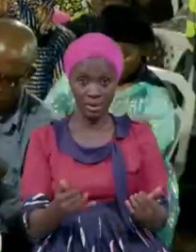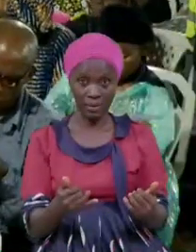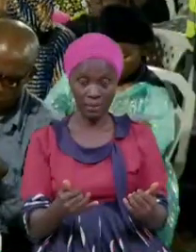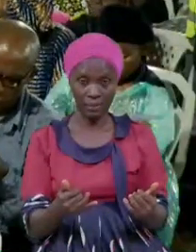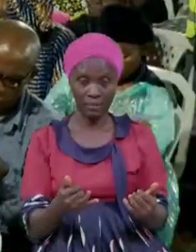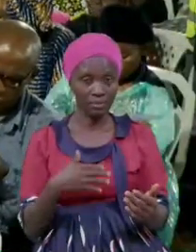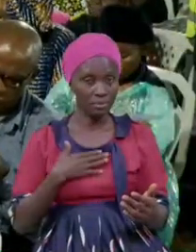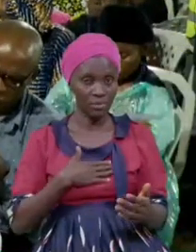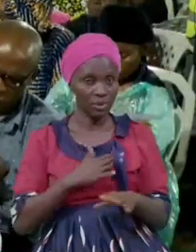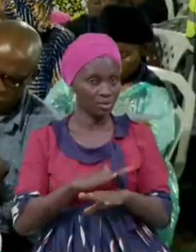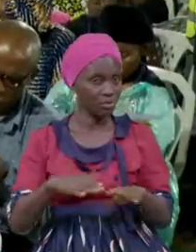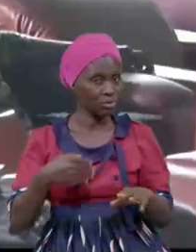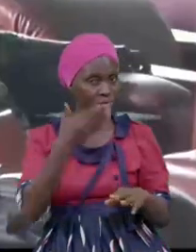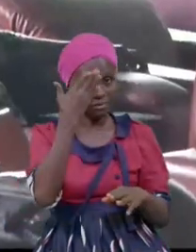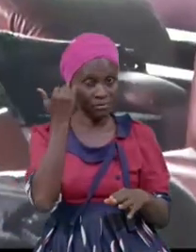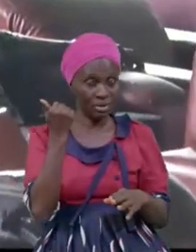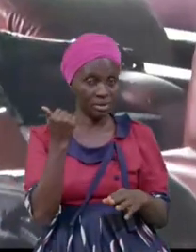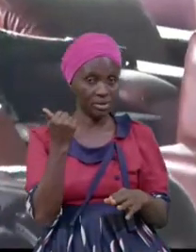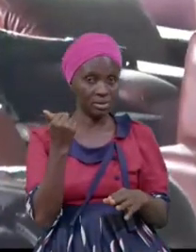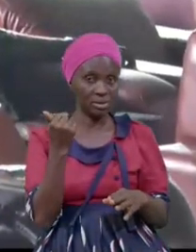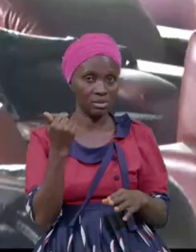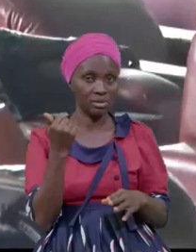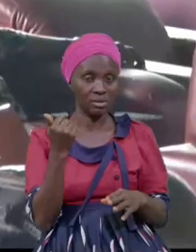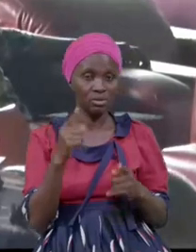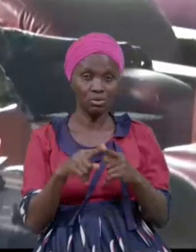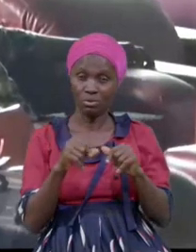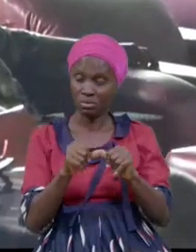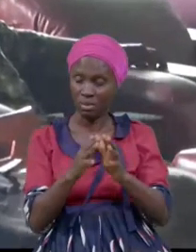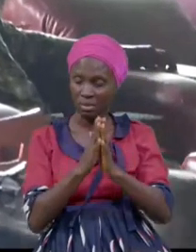Pour nous autres qui sommes assis, n'oublions pas d'être en prière,